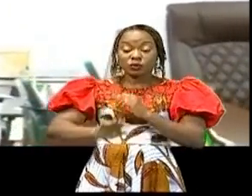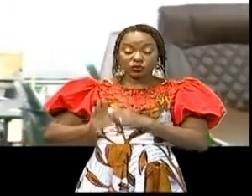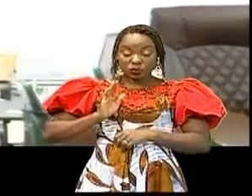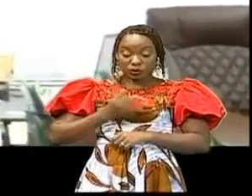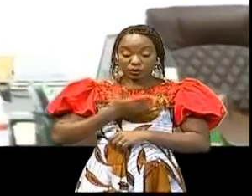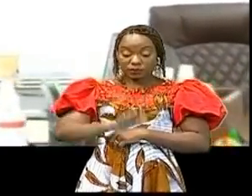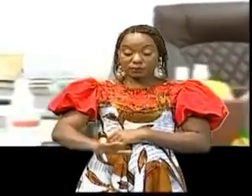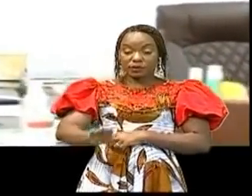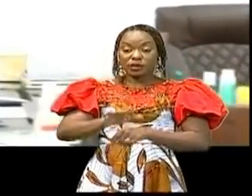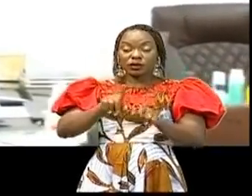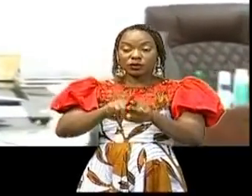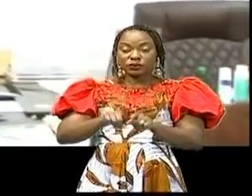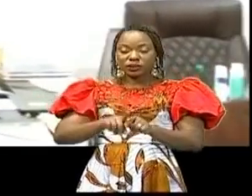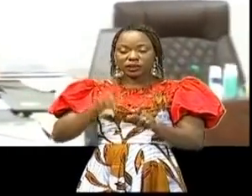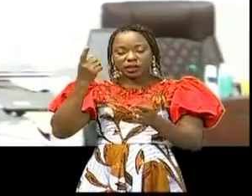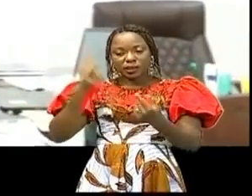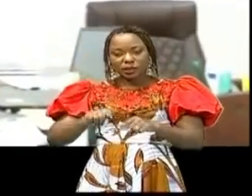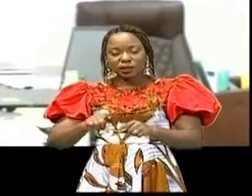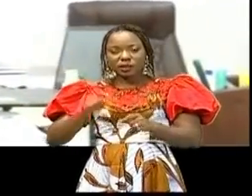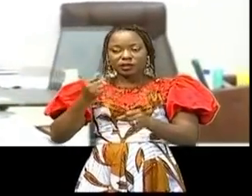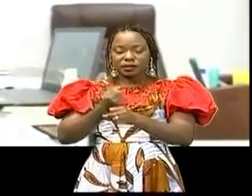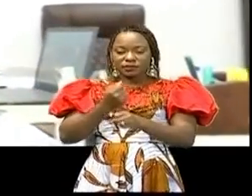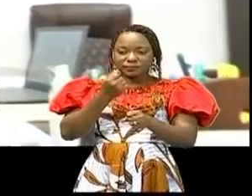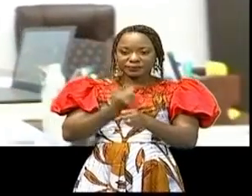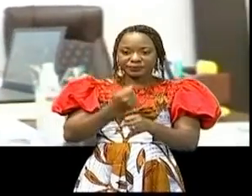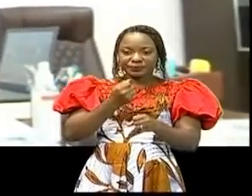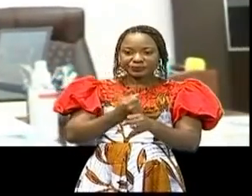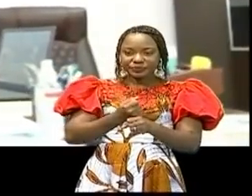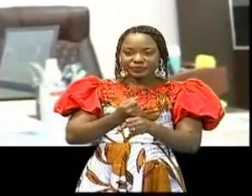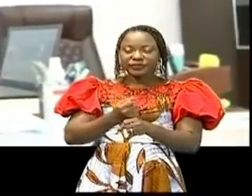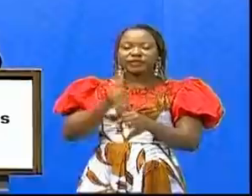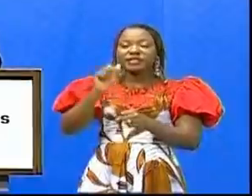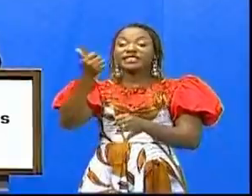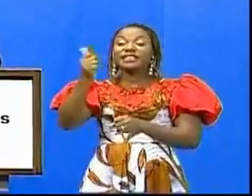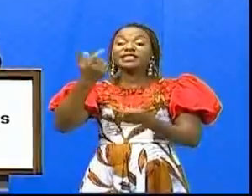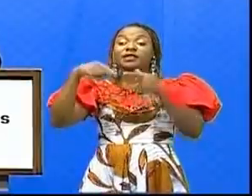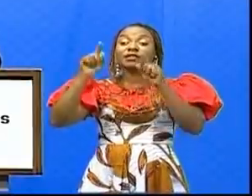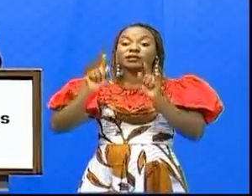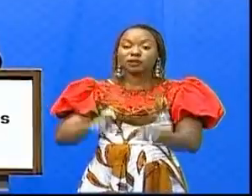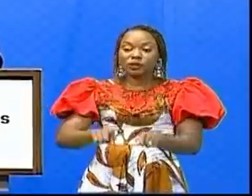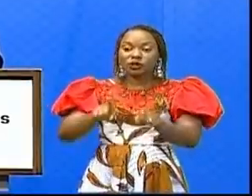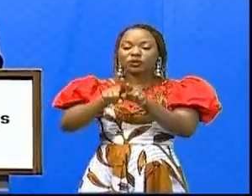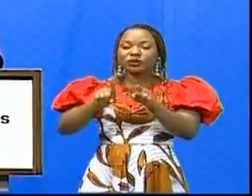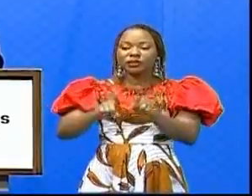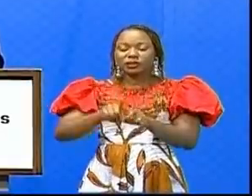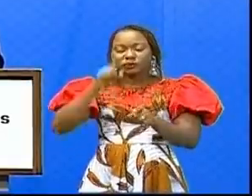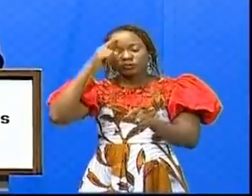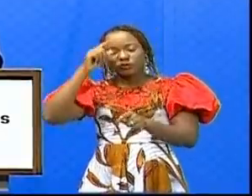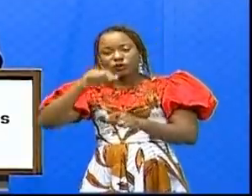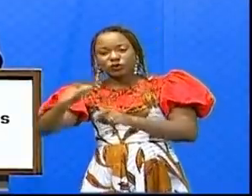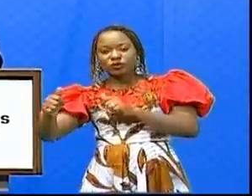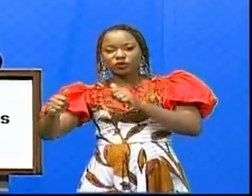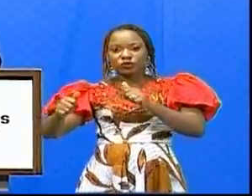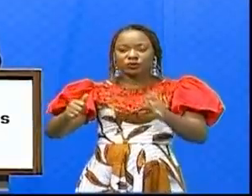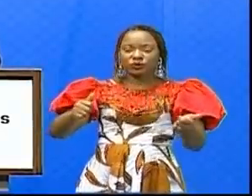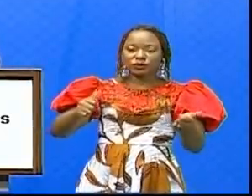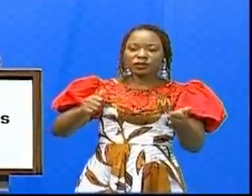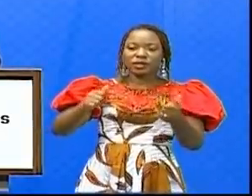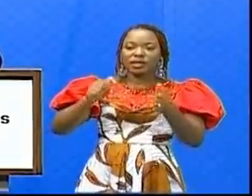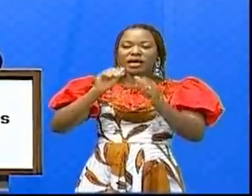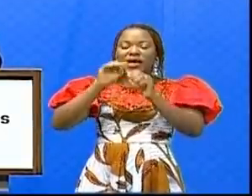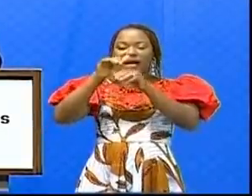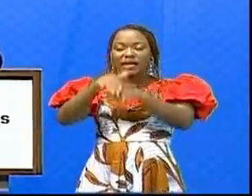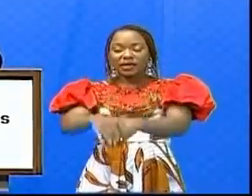multisectoriel, hormis le fait que leur période de mise en œuvre s'étale sur 10 ans. Aussi s'imbrique-t-il pour la plupart avec les engagements